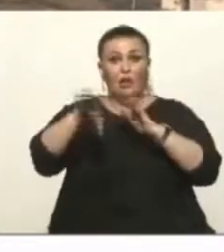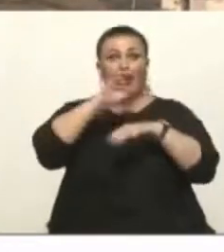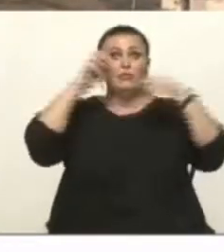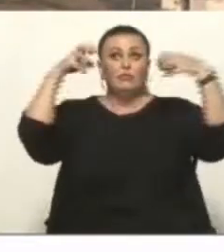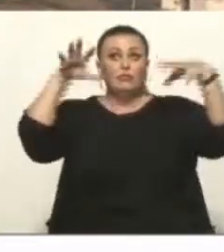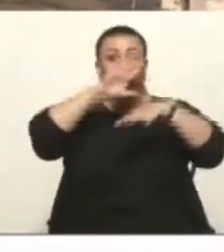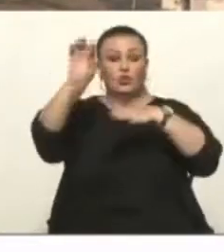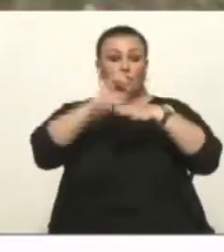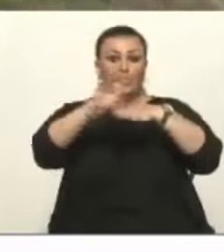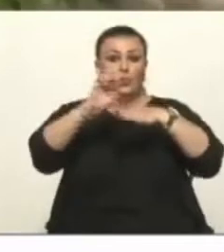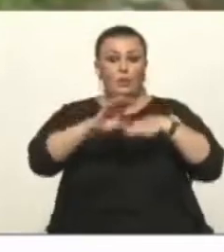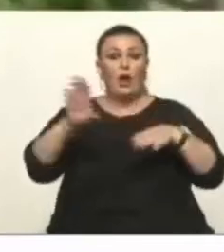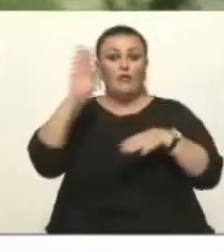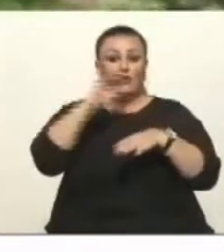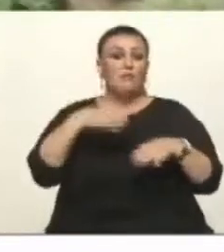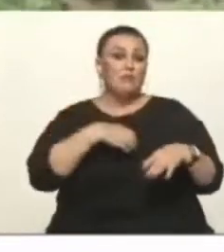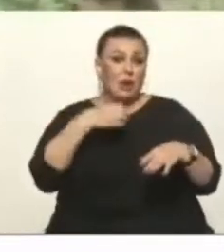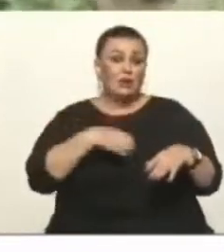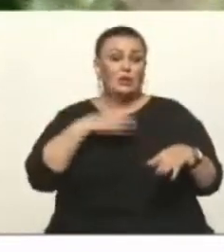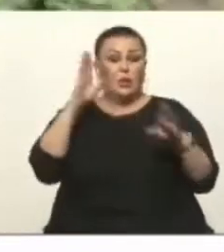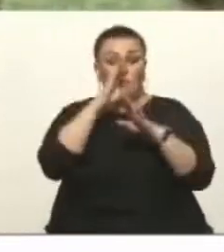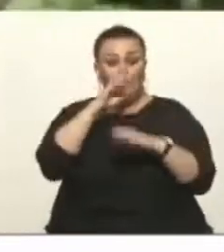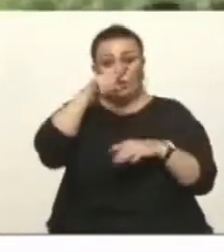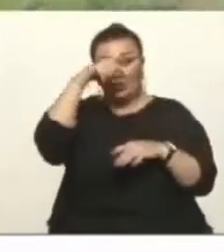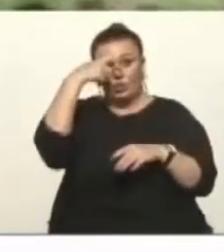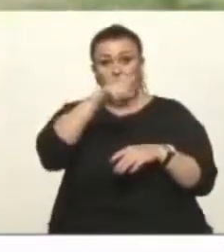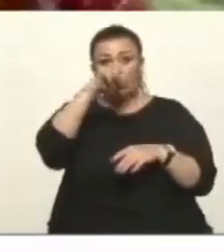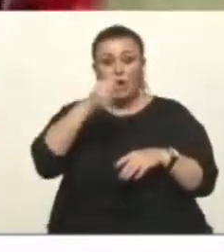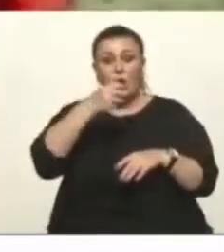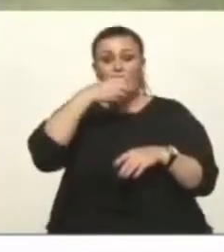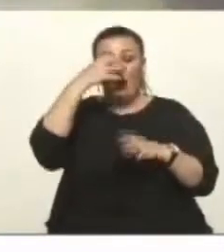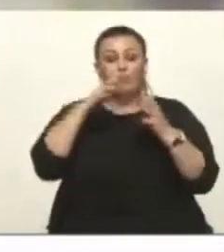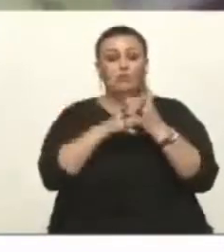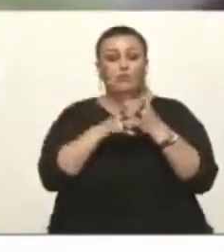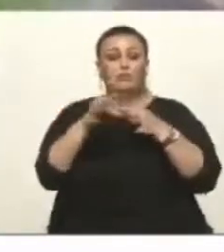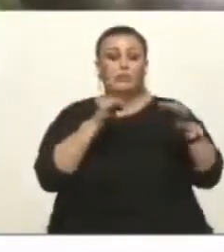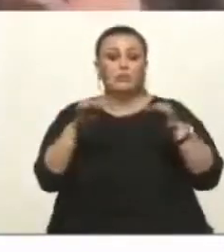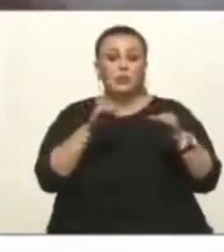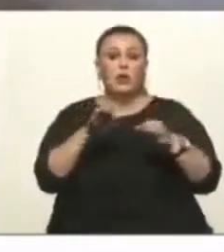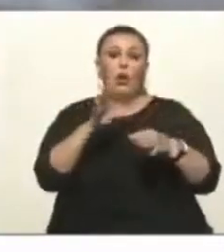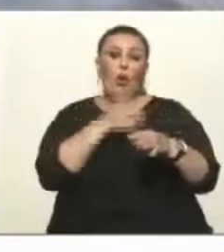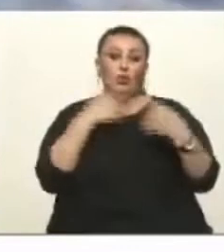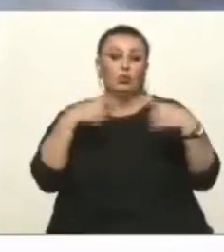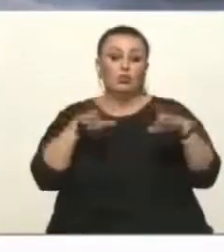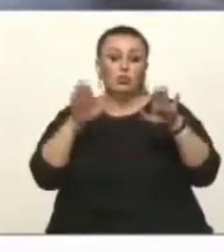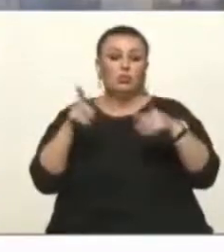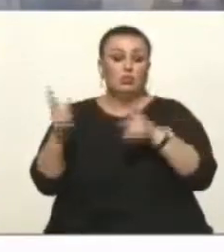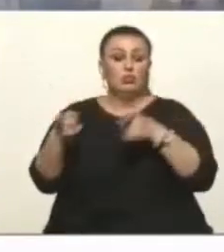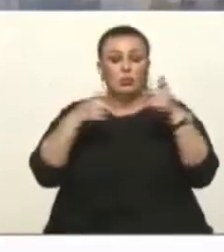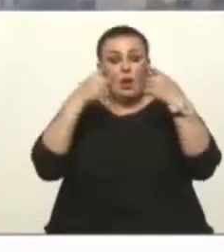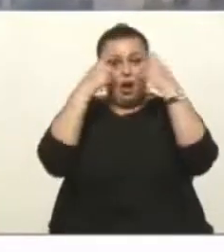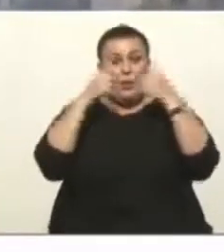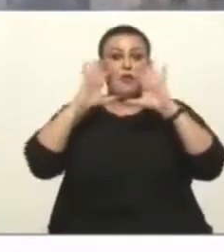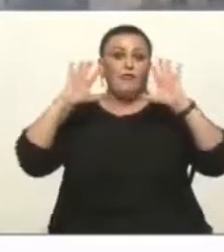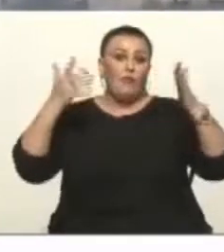yayılmasından qorxduğu üçün isti hava şəraiti ilə əlaqədar olaraq bir neçə kəndi Yunanıstanda boşaltmaq istəyirlər və sakinlərə xəbərdarlıq da